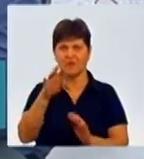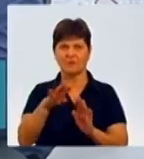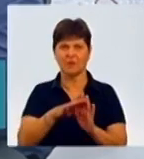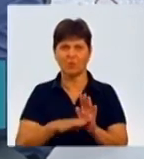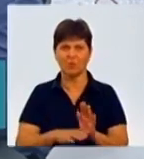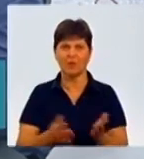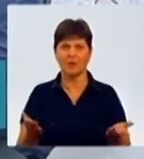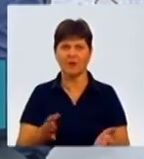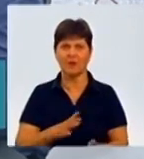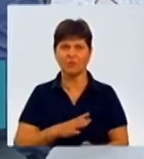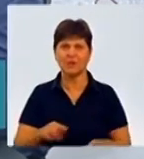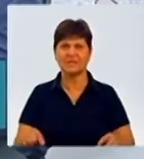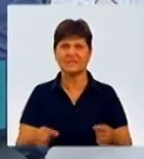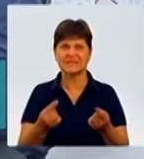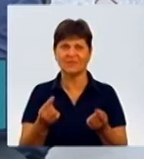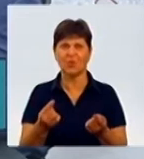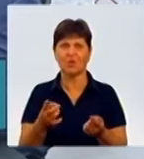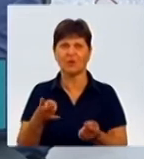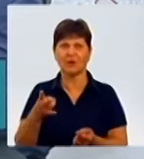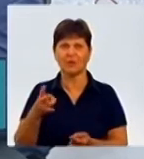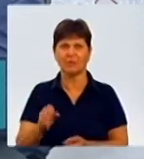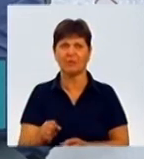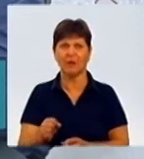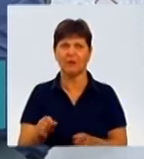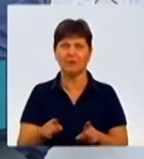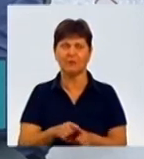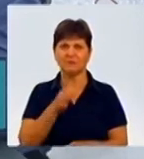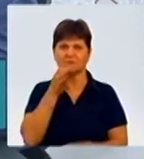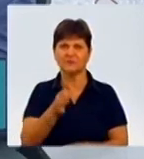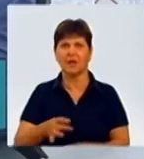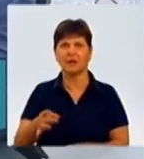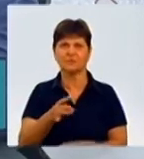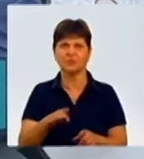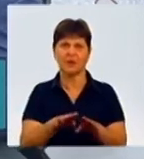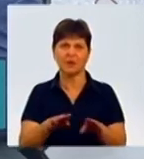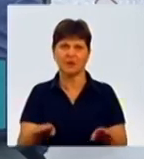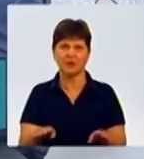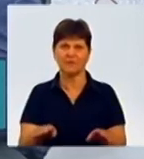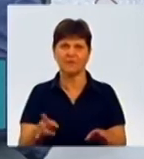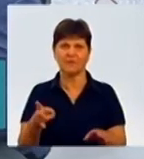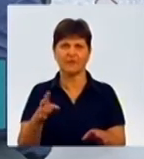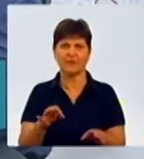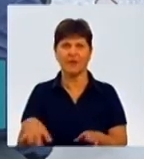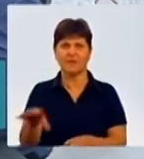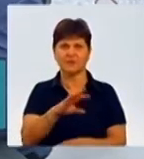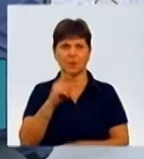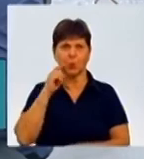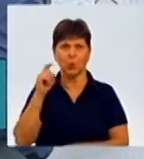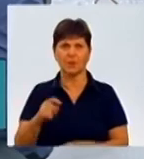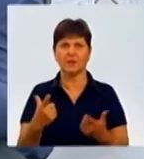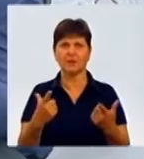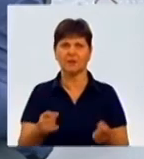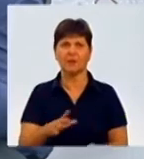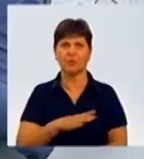була створена на основі, так сказати, республіканському рівні, на основі всієї країни, де було